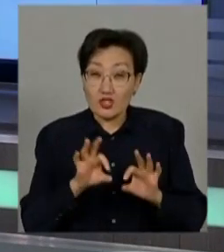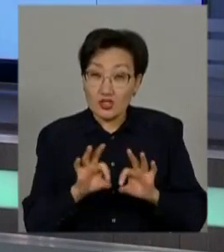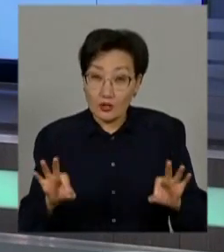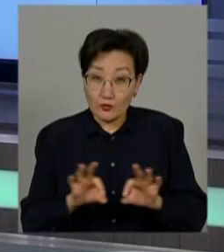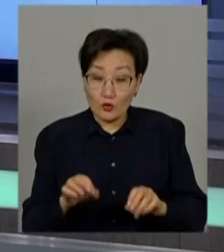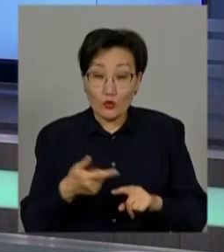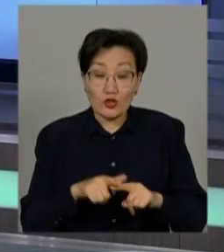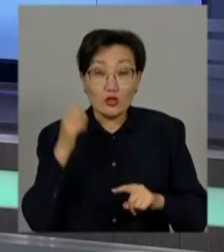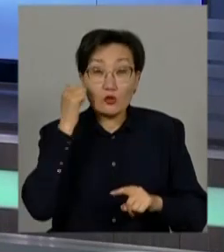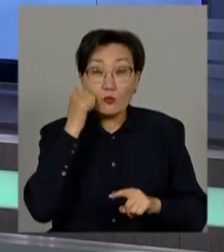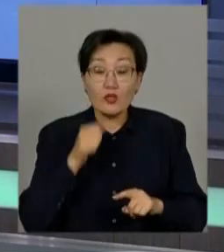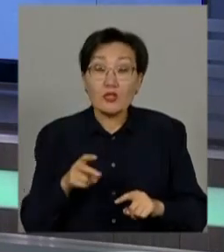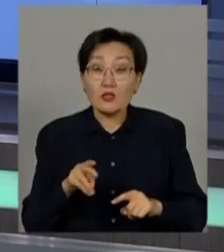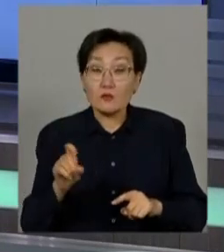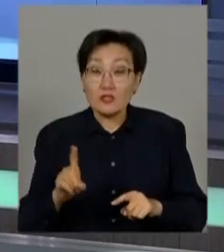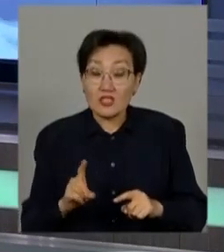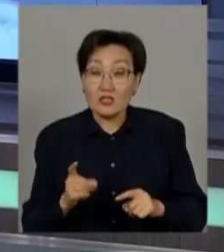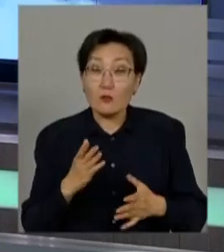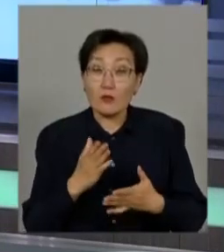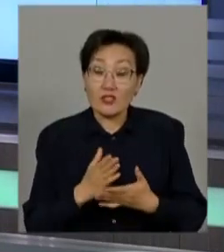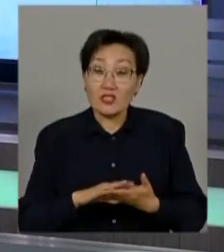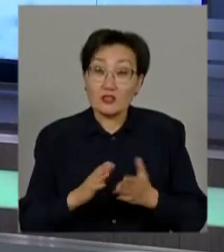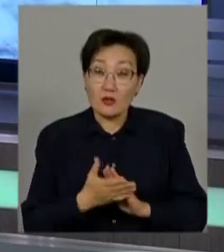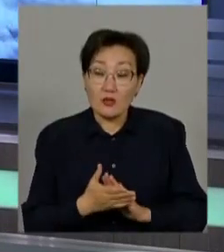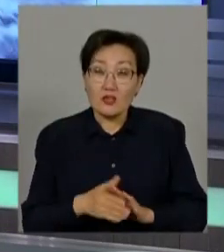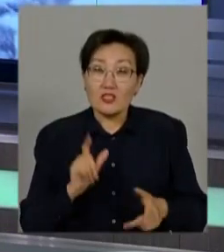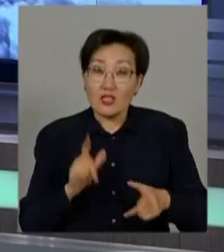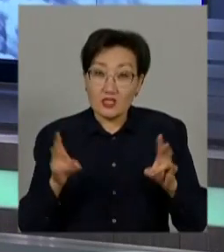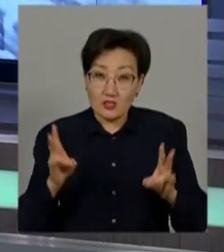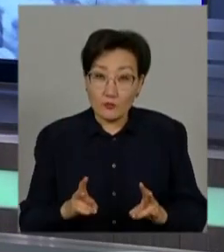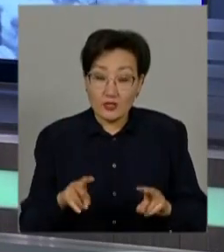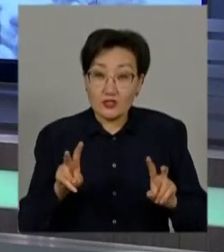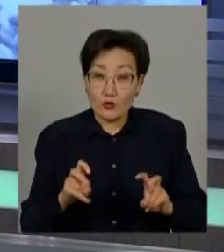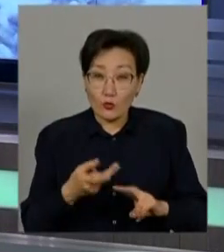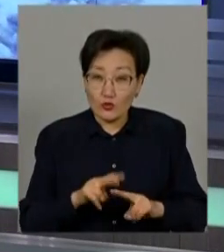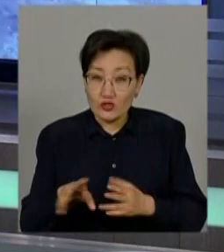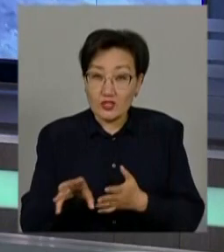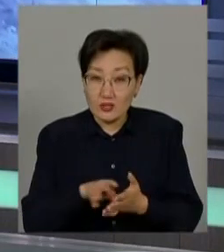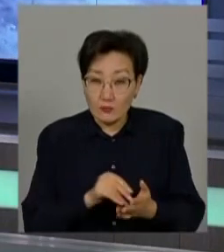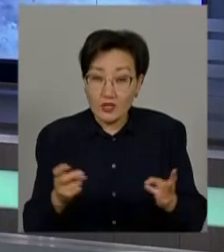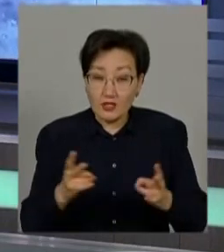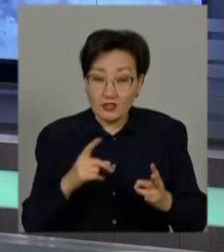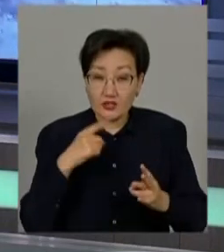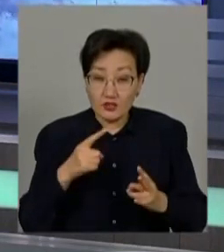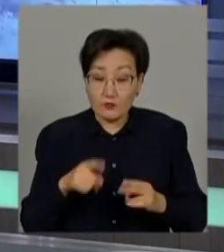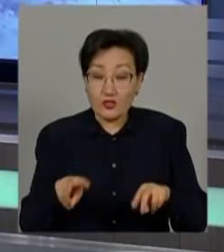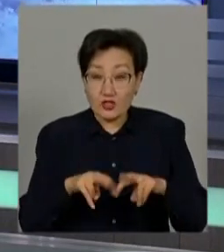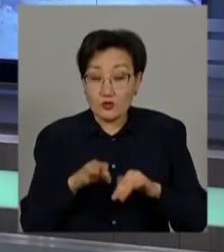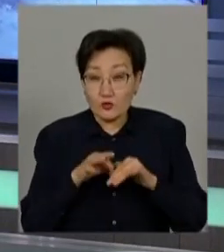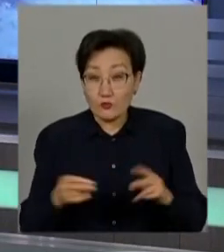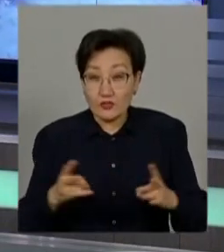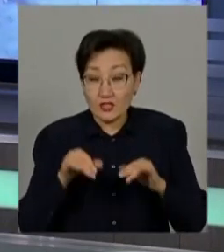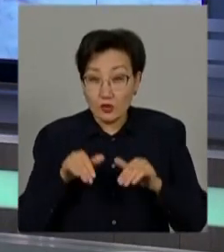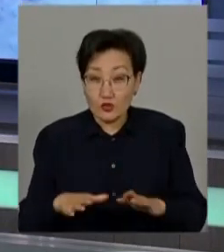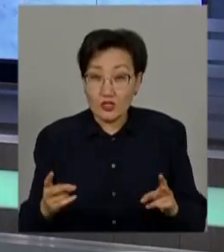әбден тозған. Ал екі бастозда болған оқиғаны нағыз апат деп атап, одан сабақ алуды тілге тиек етті. Тексеру жүргізіп, тиісті